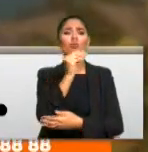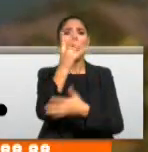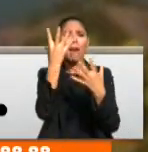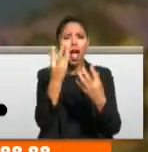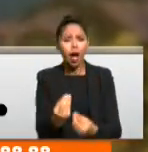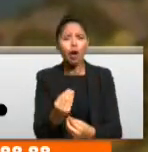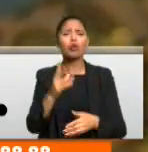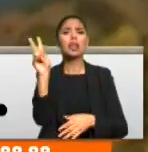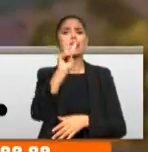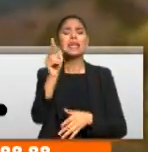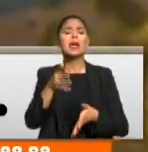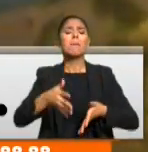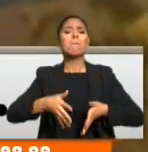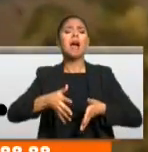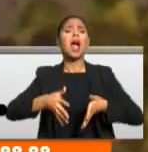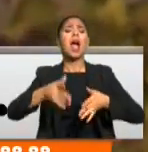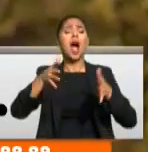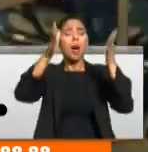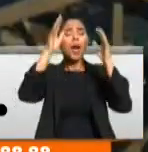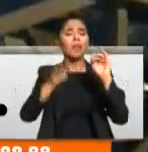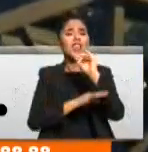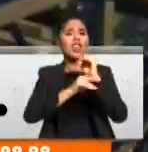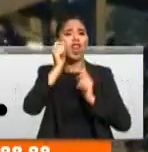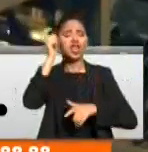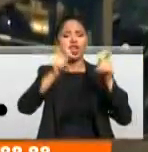bulunduğu 20 apartman sakini binadan tahliye edildi.